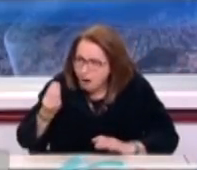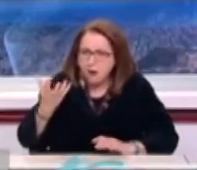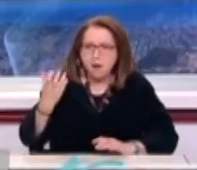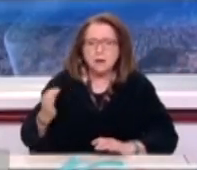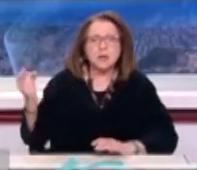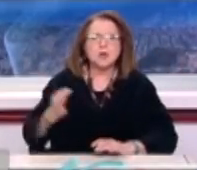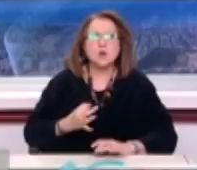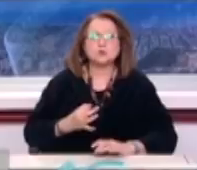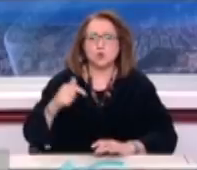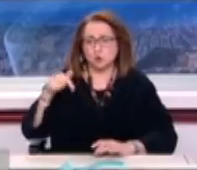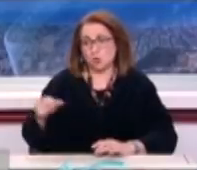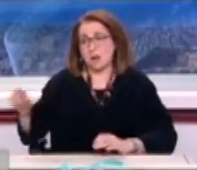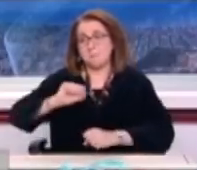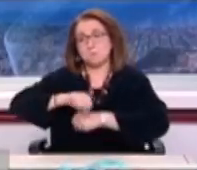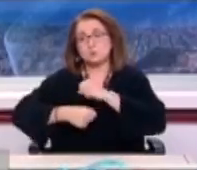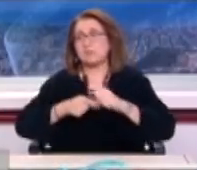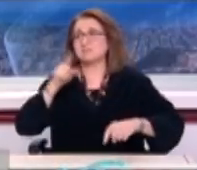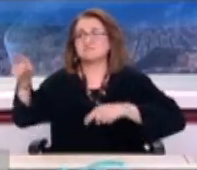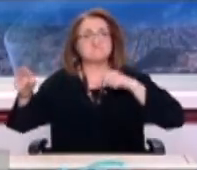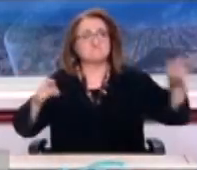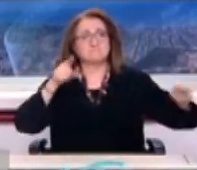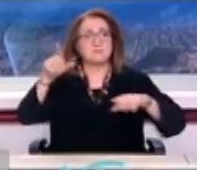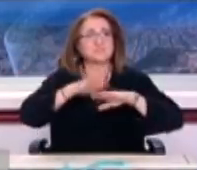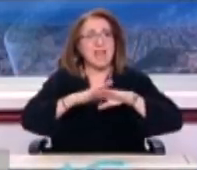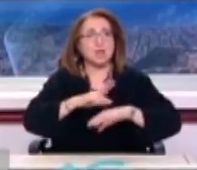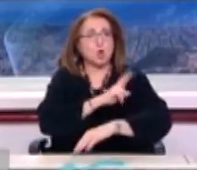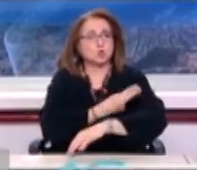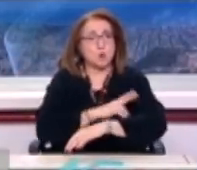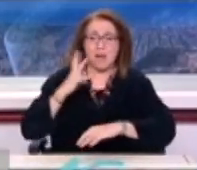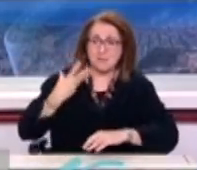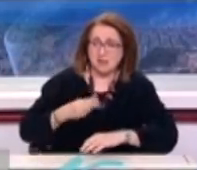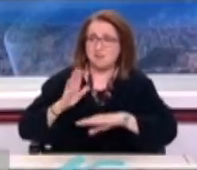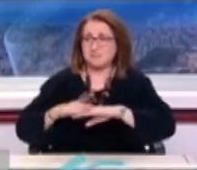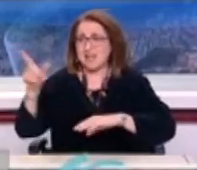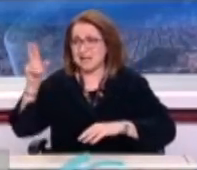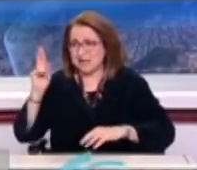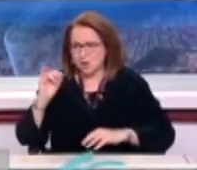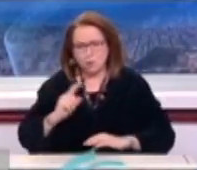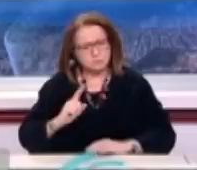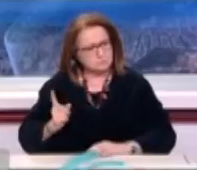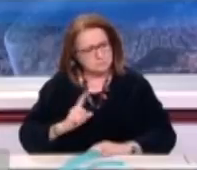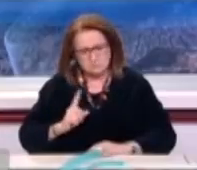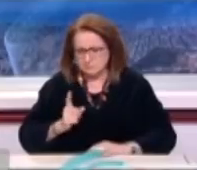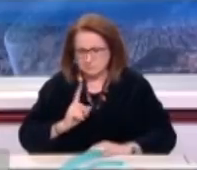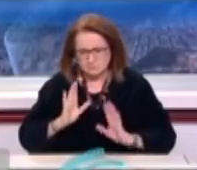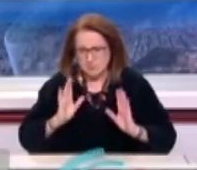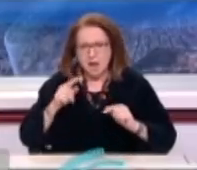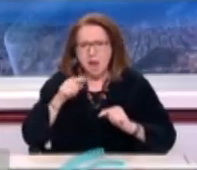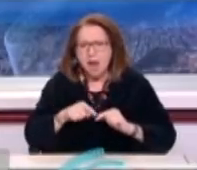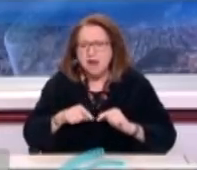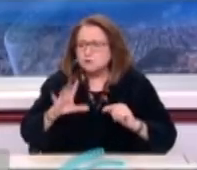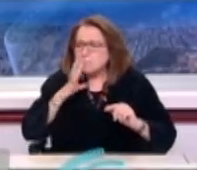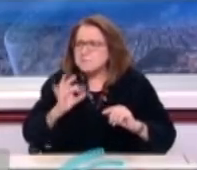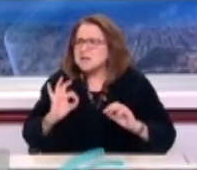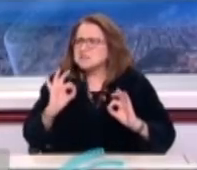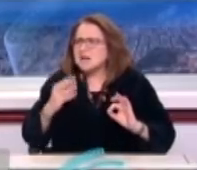μας. Ένας ιός που οι γιατροί του Ρίο σκέφτηκαν και τον έψαξαν. Είναι ένας ιός για τον οποίο παλεύουμε όλοι μαζί, σαν κοινωνία,